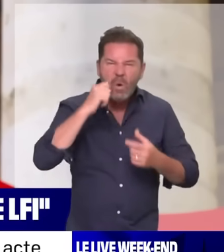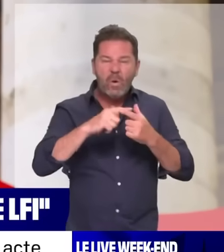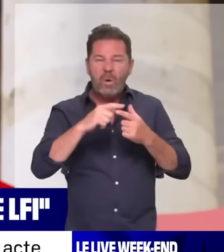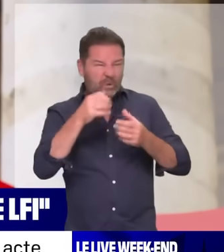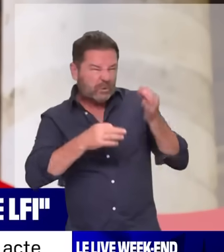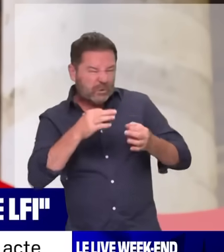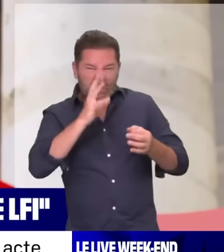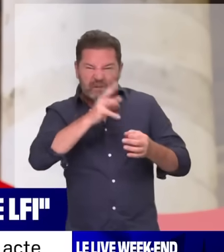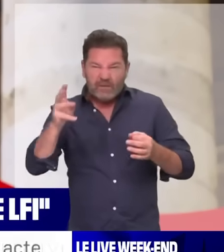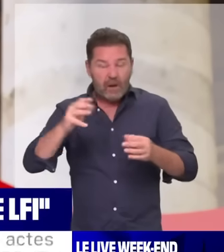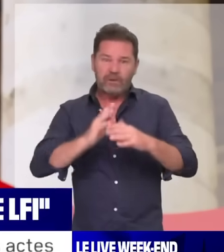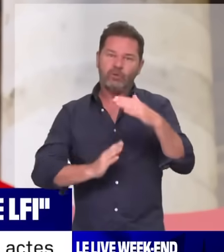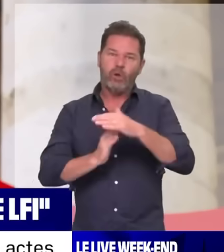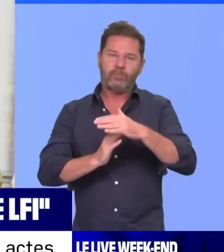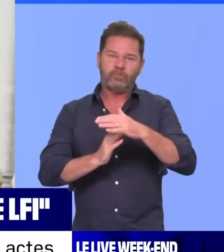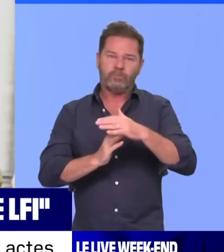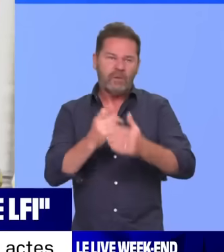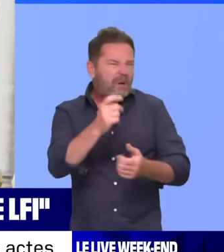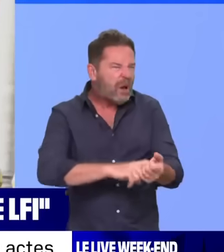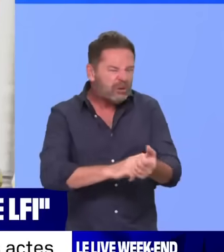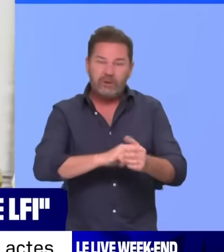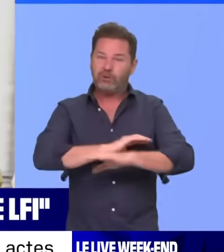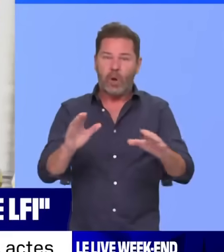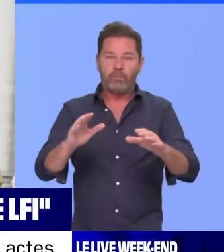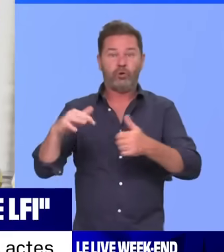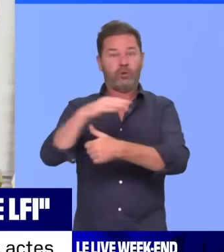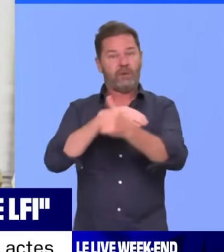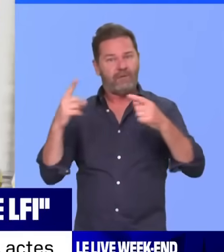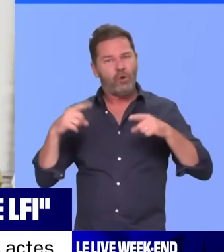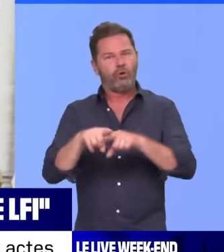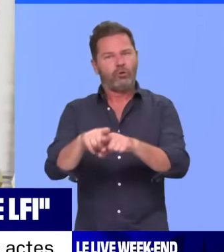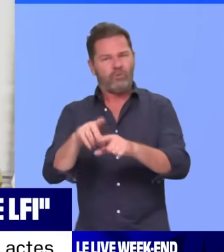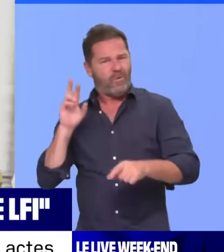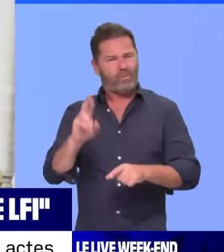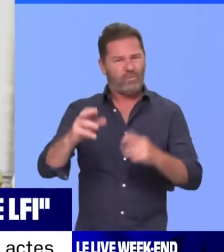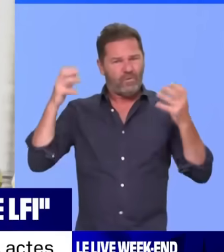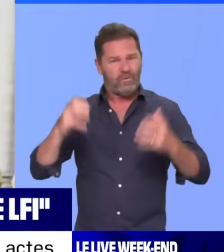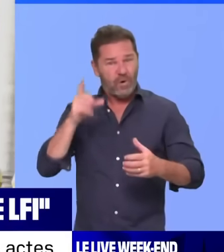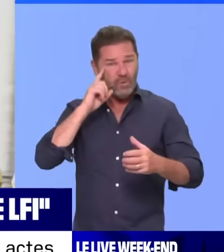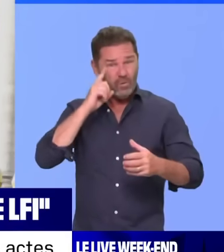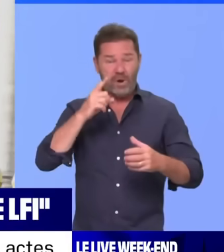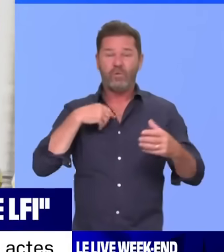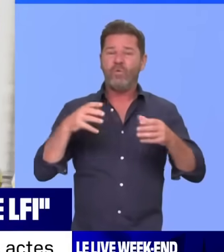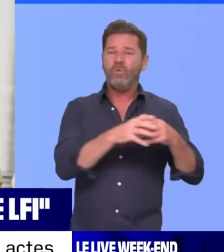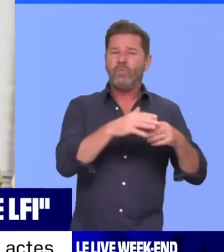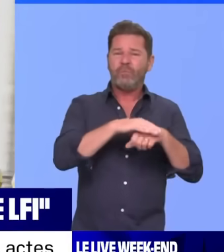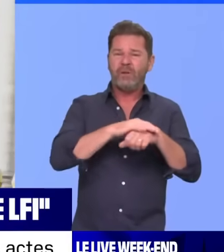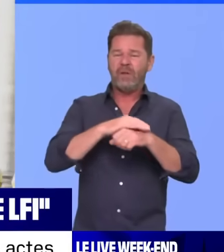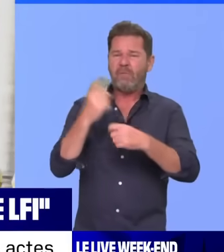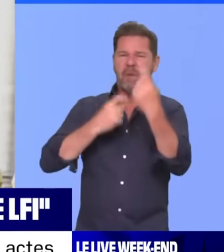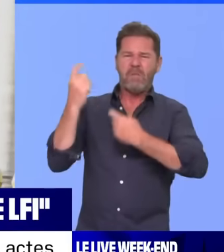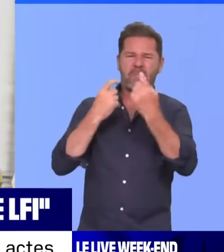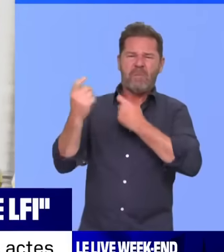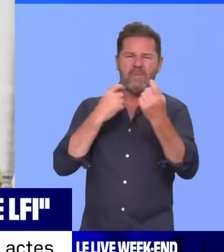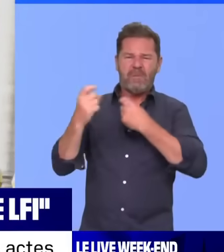origine c'est remettre aussi davantage de justice sociale dans notre société parce que vous voyez pendant qu'on jette l'anat sur notre camp politique on ne parle pas de